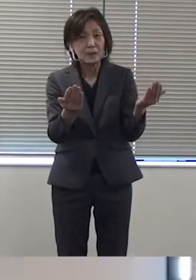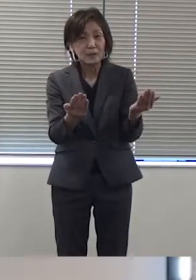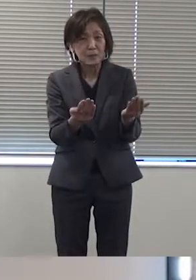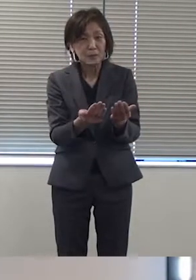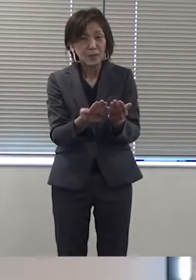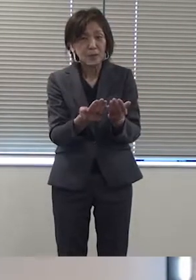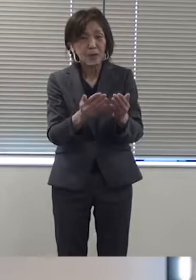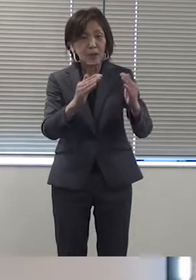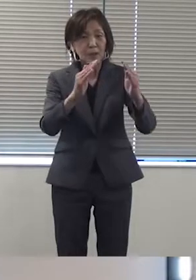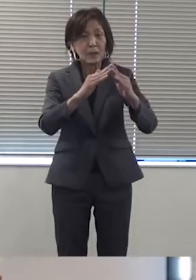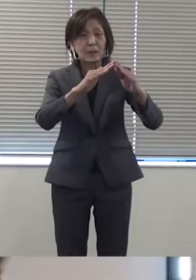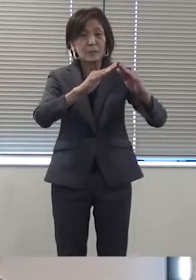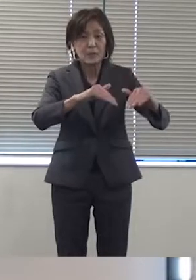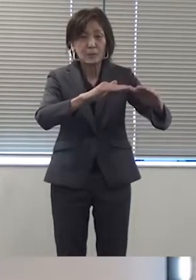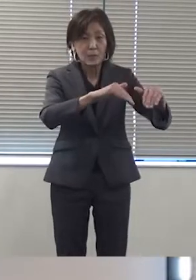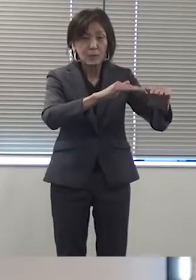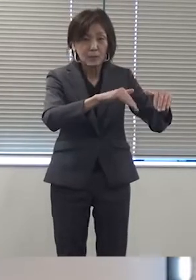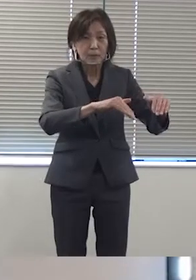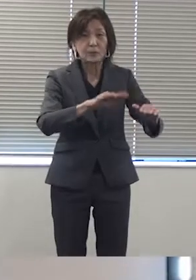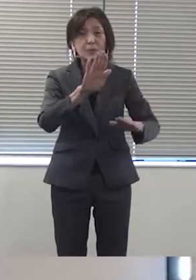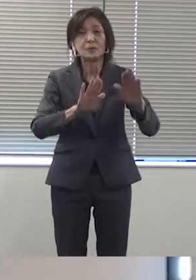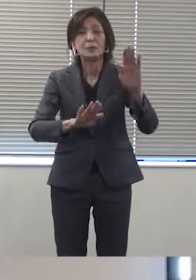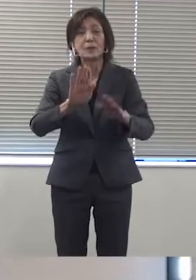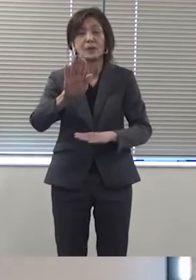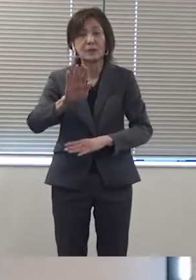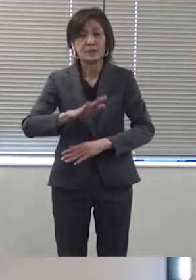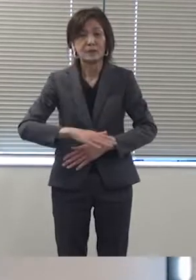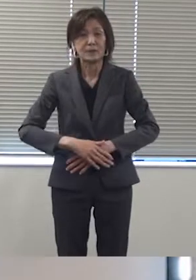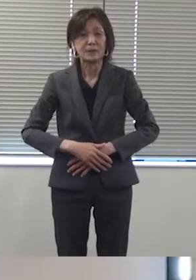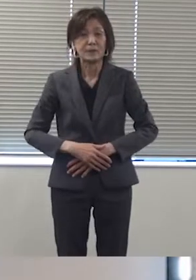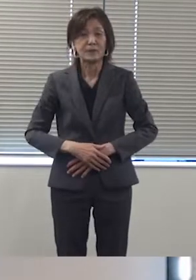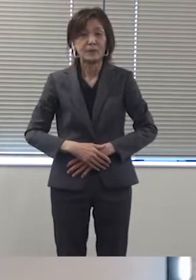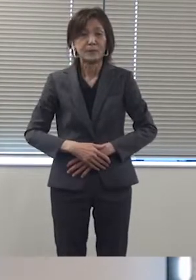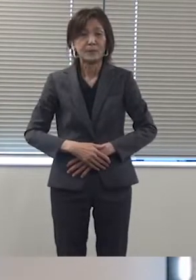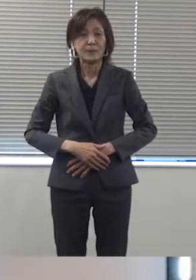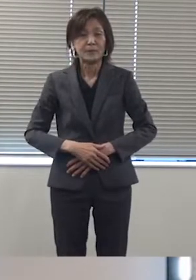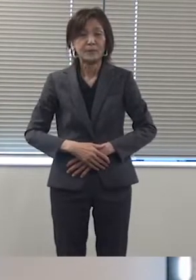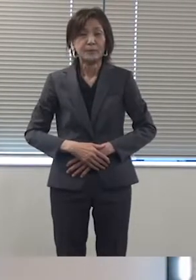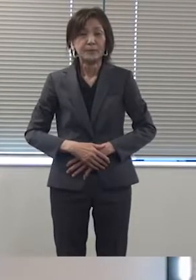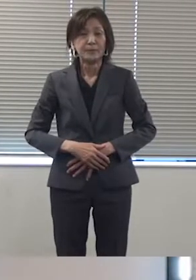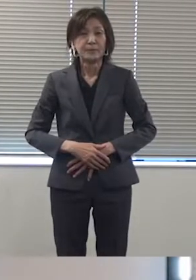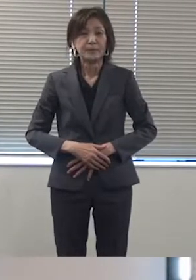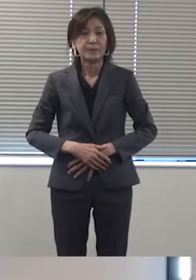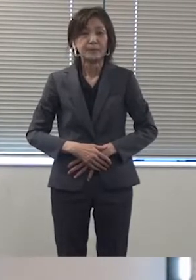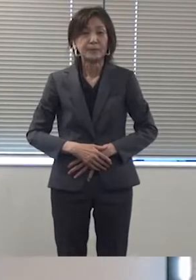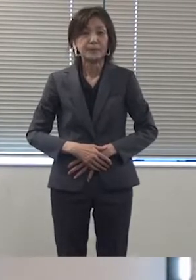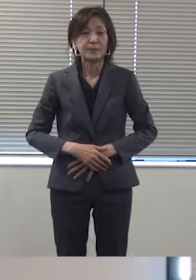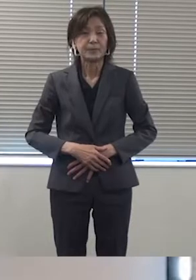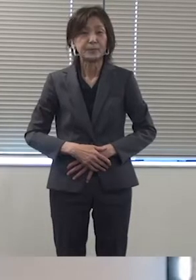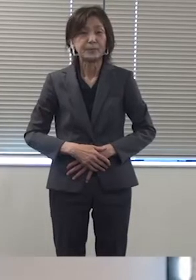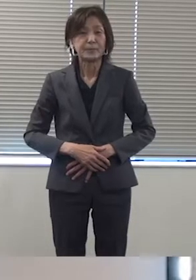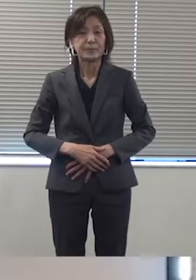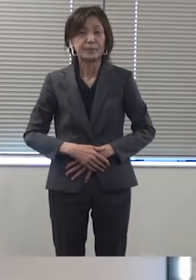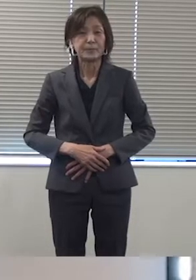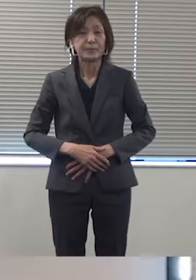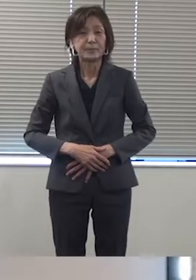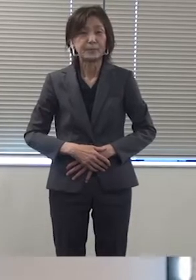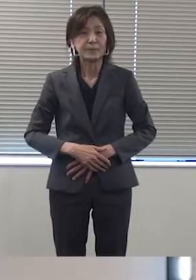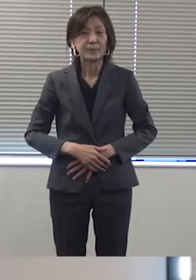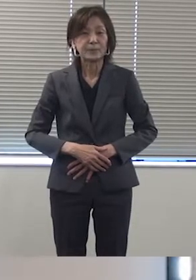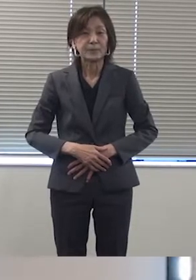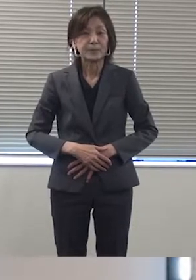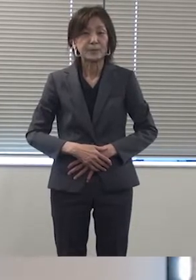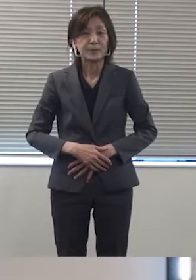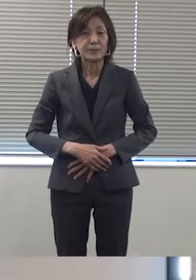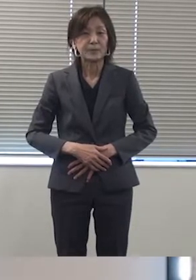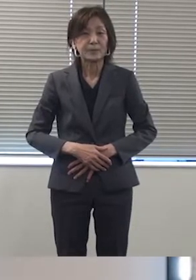ている、ほぼなくなってきております。 で、それで、ちょうど町田病院の北側部